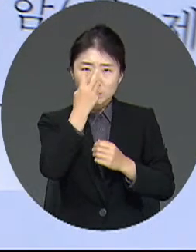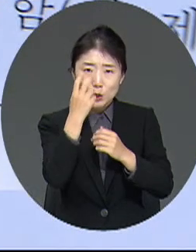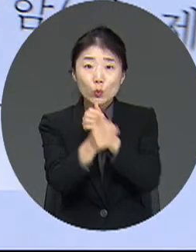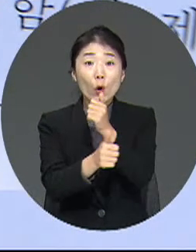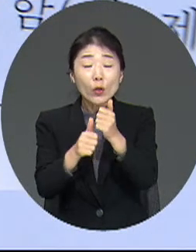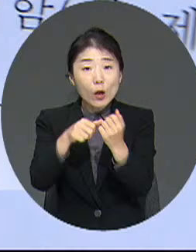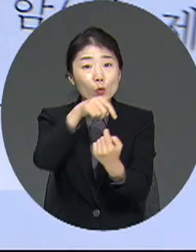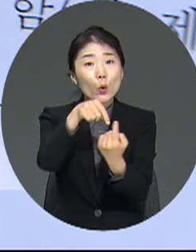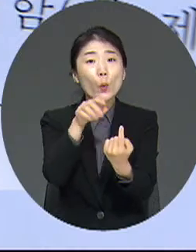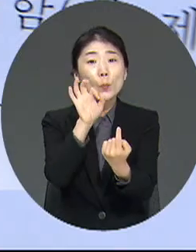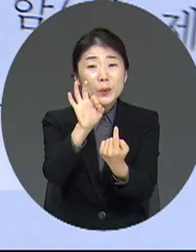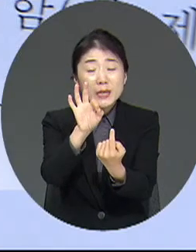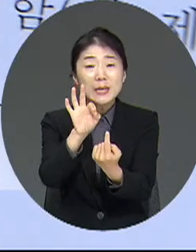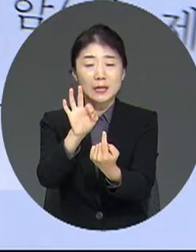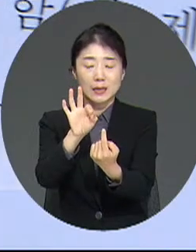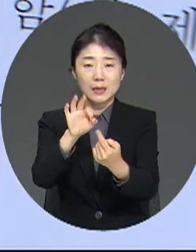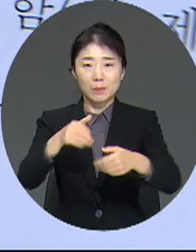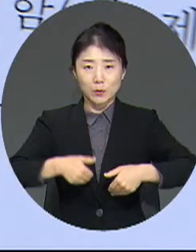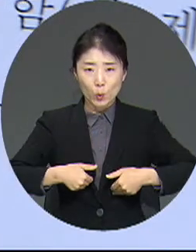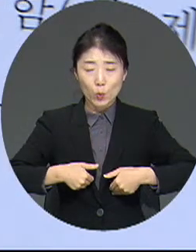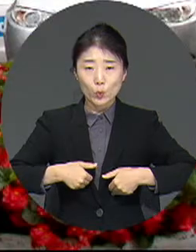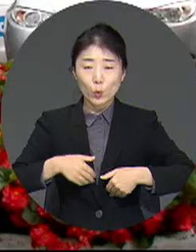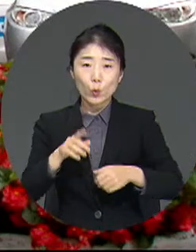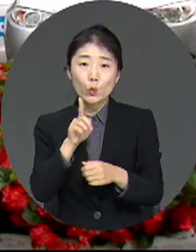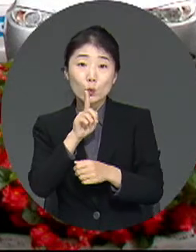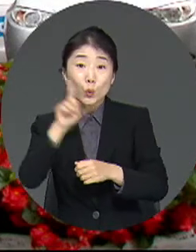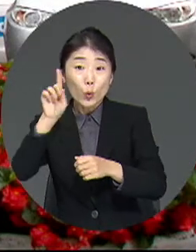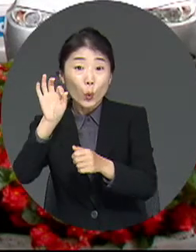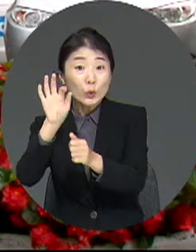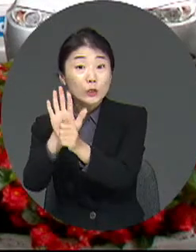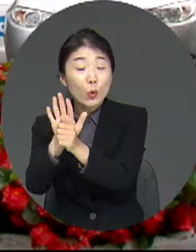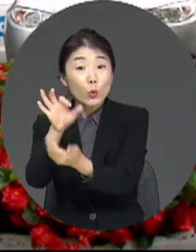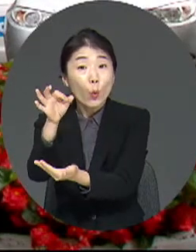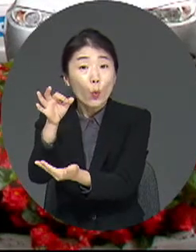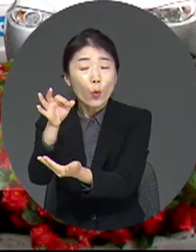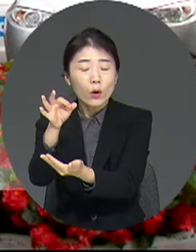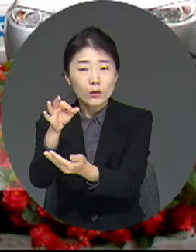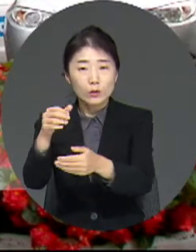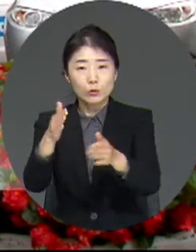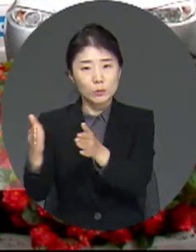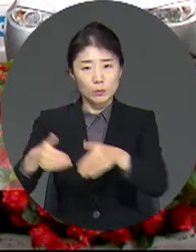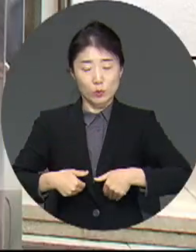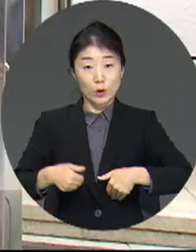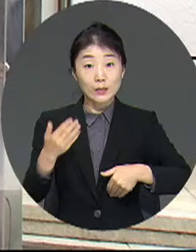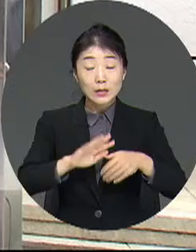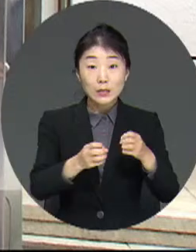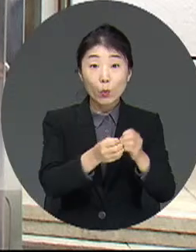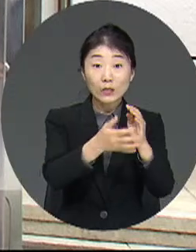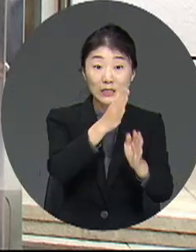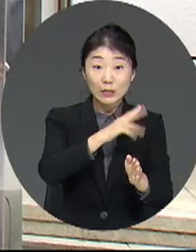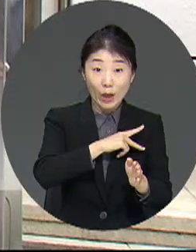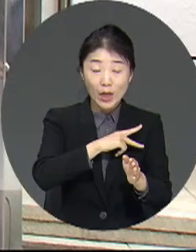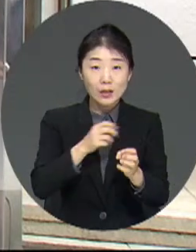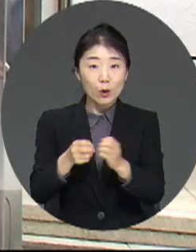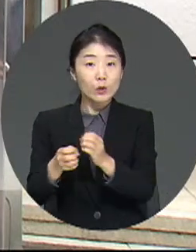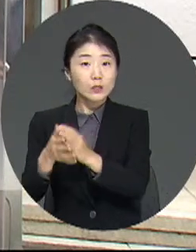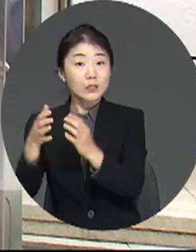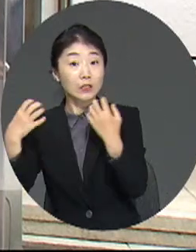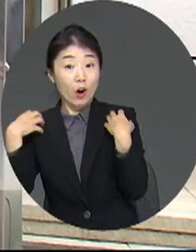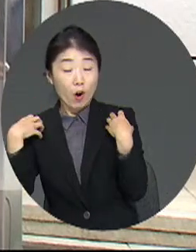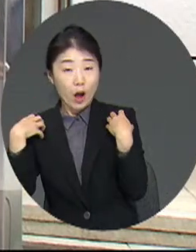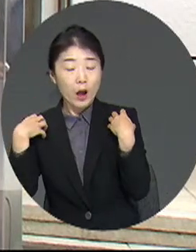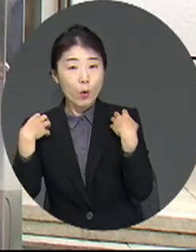운영비가 필요하고 소송비용도 마련해야 합니다 하지만 창원시 의회는 창원시와 해당